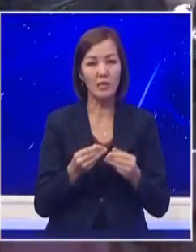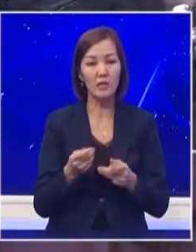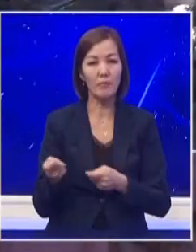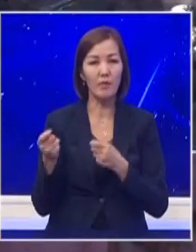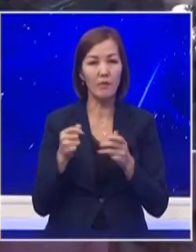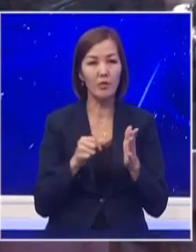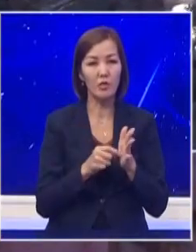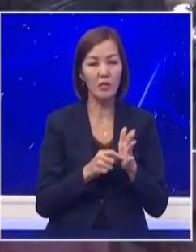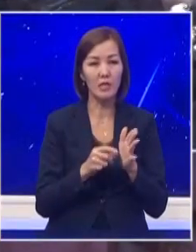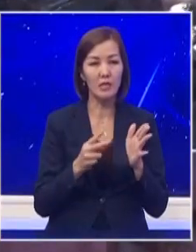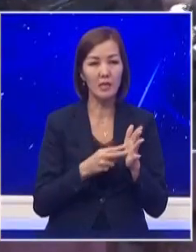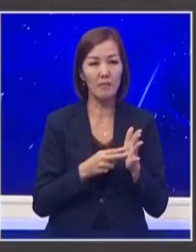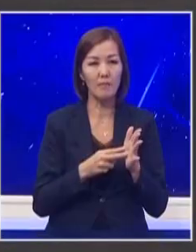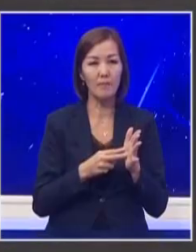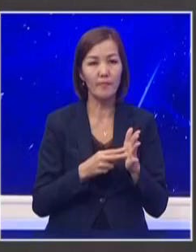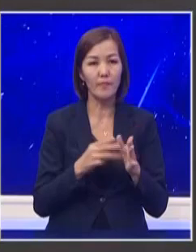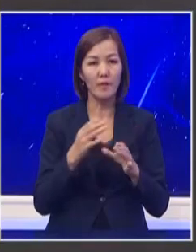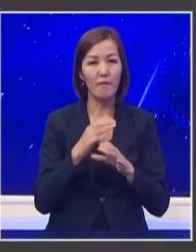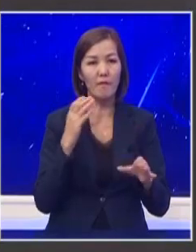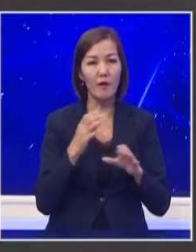прибывают 6-7 вагонов